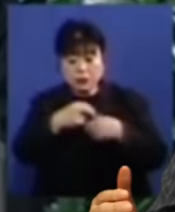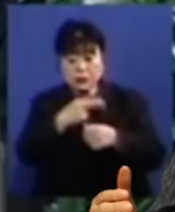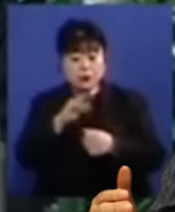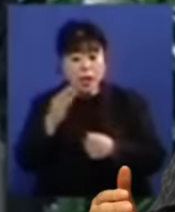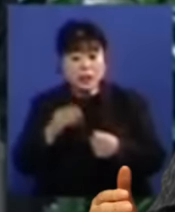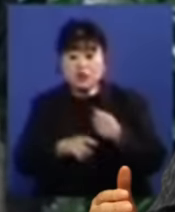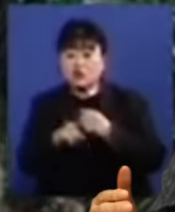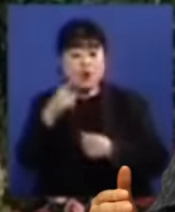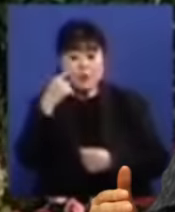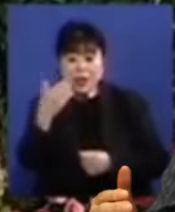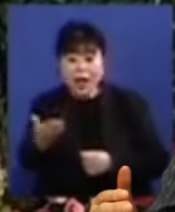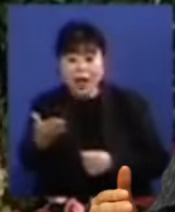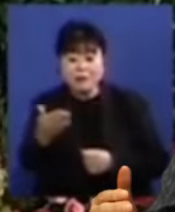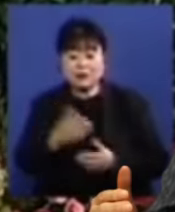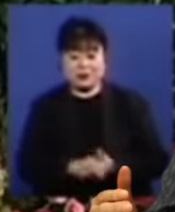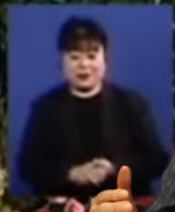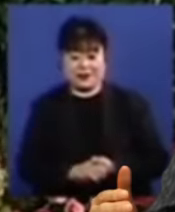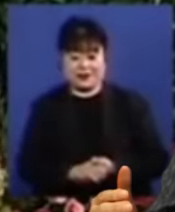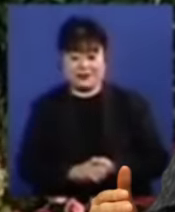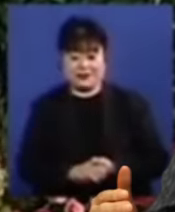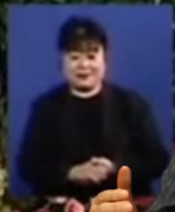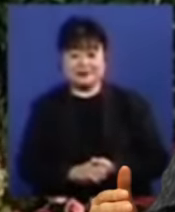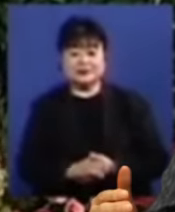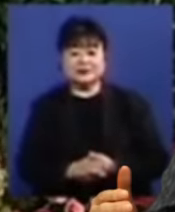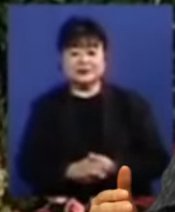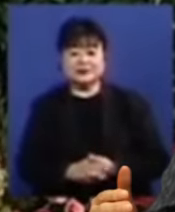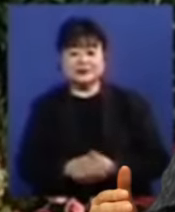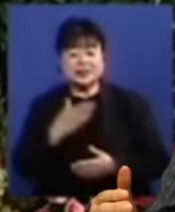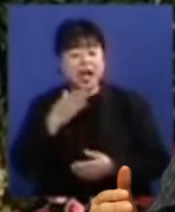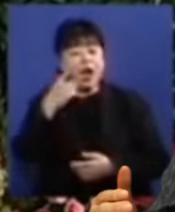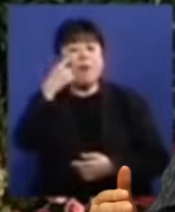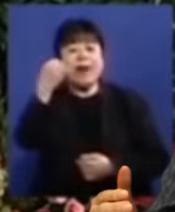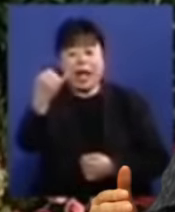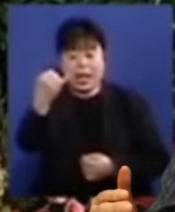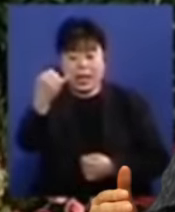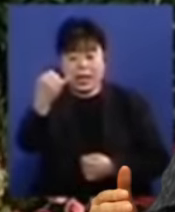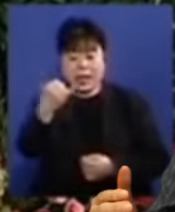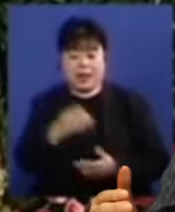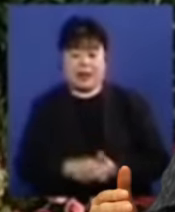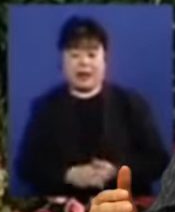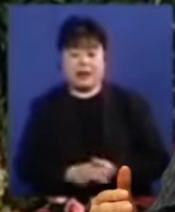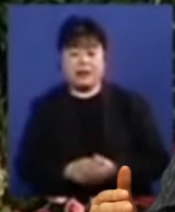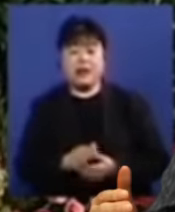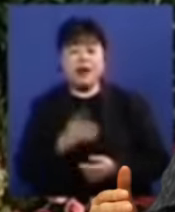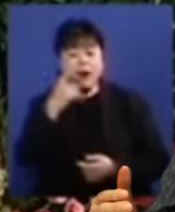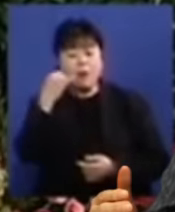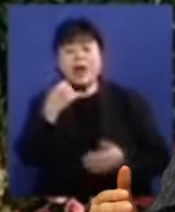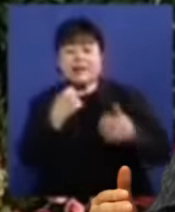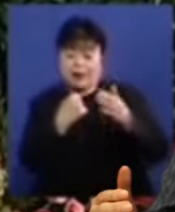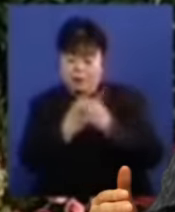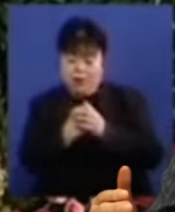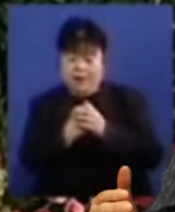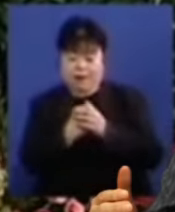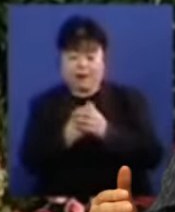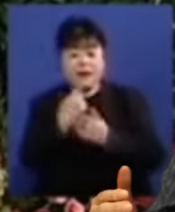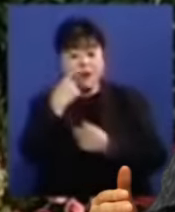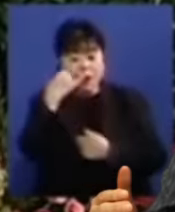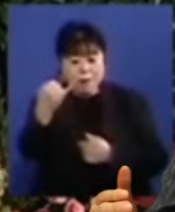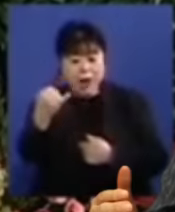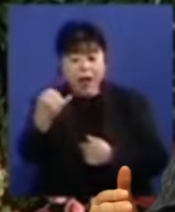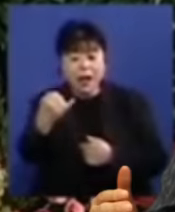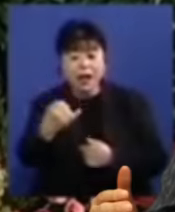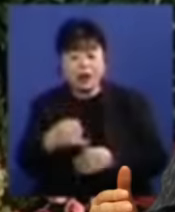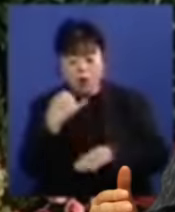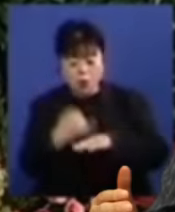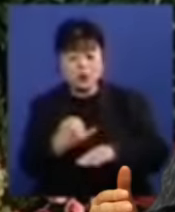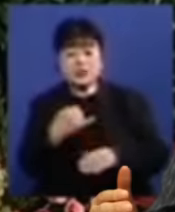되었습니까? 그러니까 그는 두 말 하지 않고 나의 어머니 시오나 카슨 덕분입니다. 어머니는 내가 늘